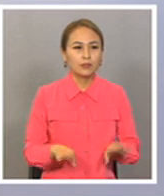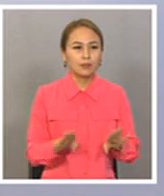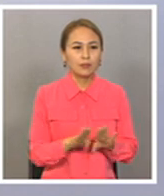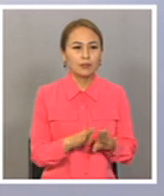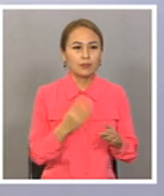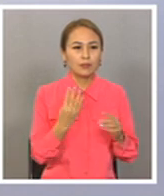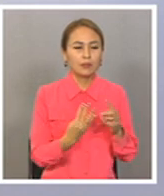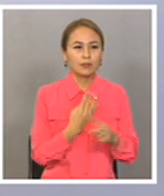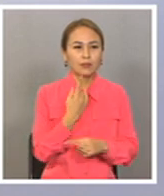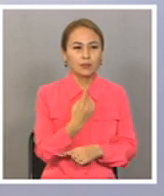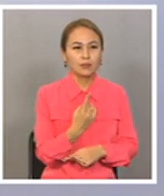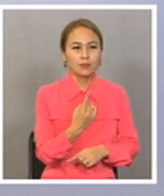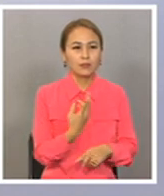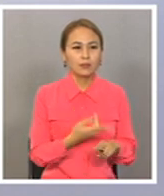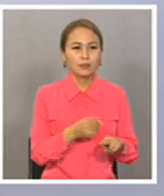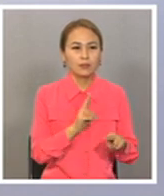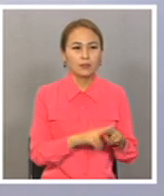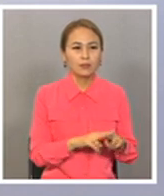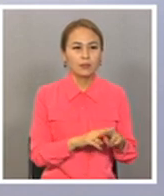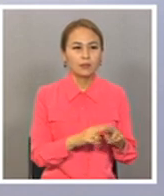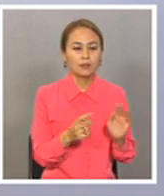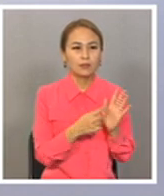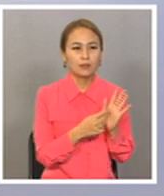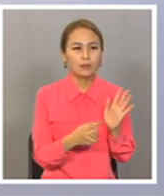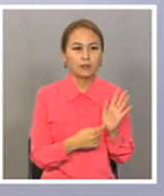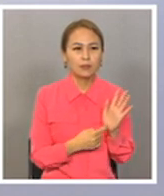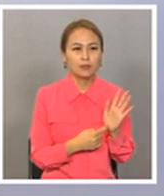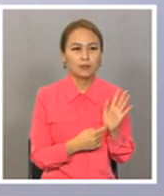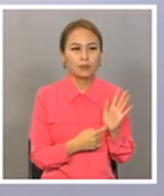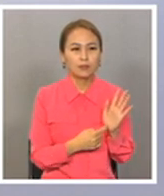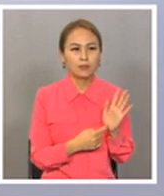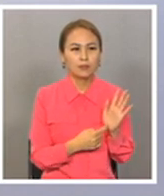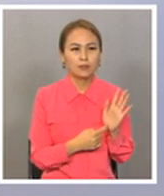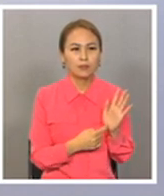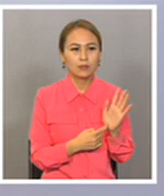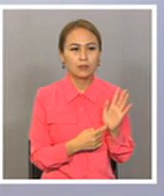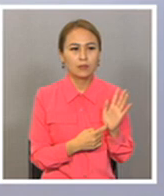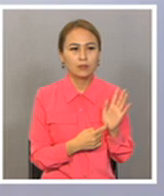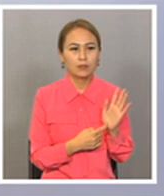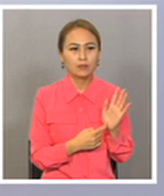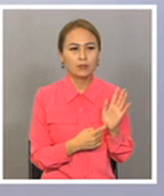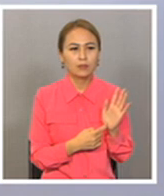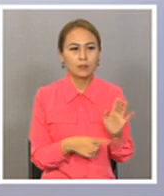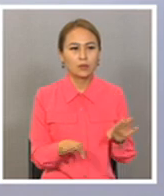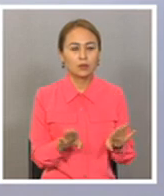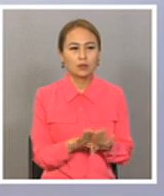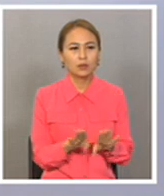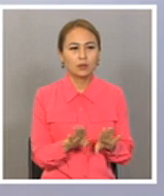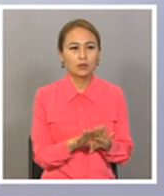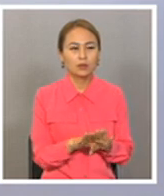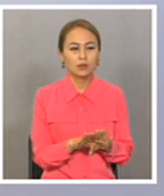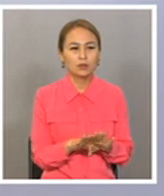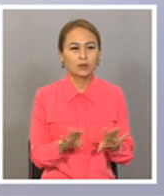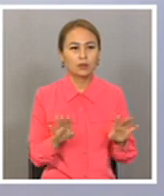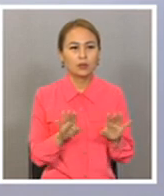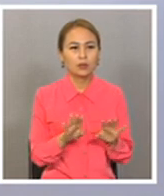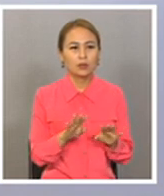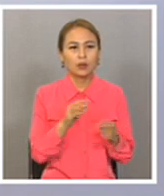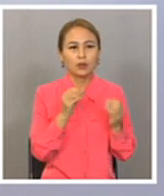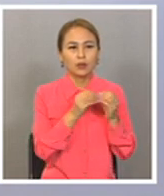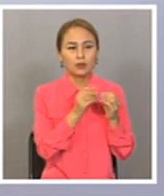1-ді 4-ке бөліп жатырмын. Демек, бір қадамымыз 4-тен 1-ге тең болады екен. Ал бізге ондық бөлшек